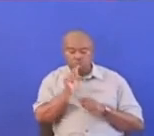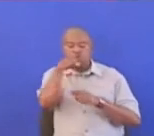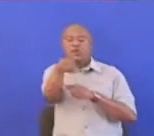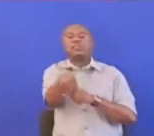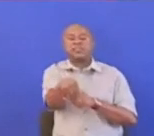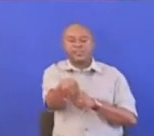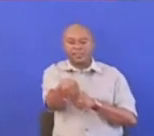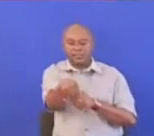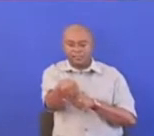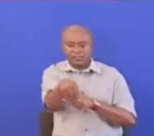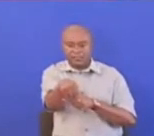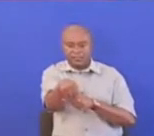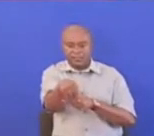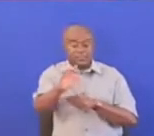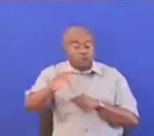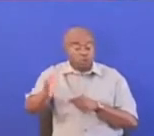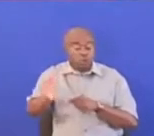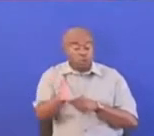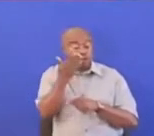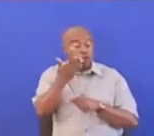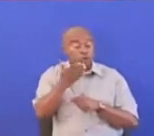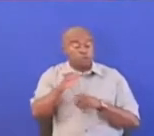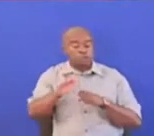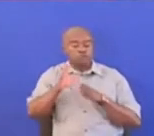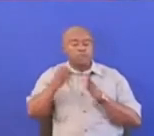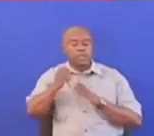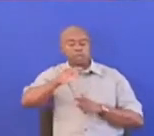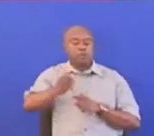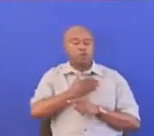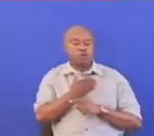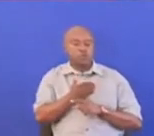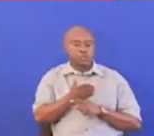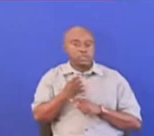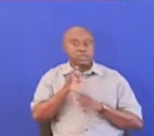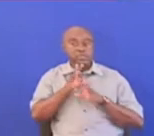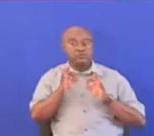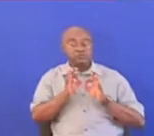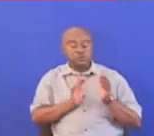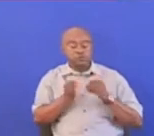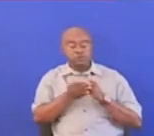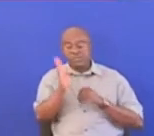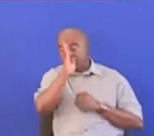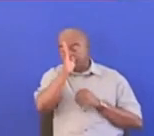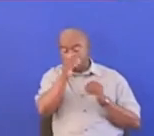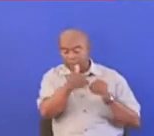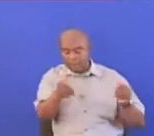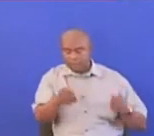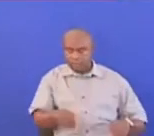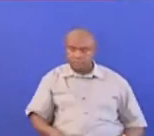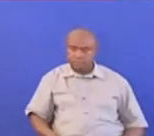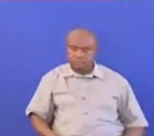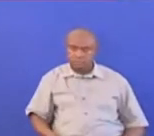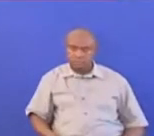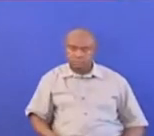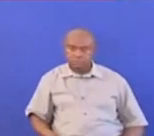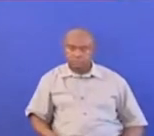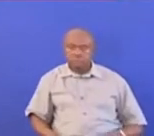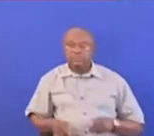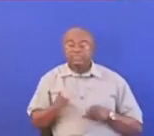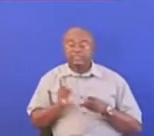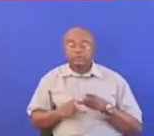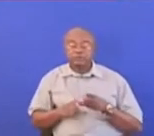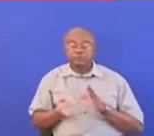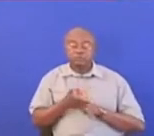ya hatari ili wananchi wasiweze kuingia. Mheshimiwa Spika, ushirikishwaji ni kitu